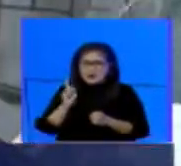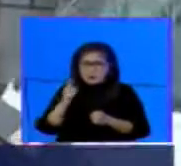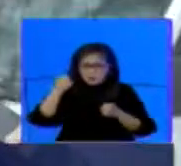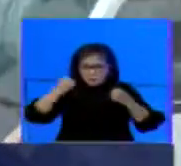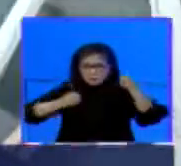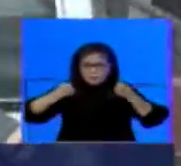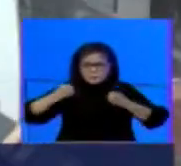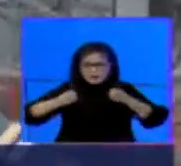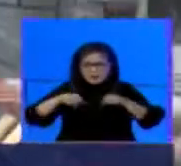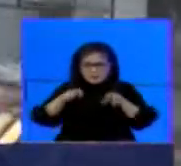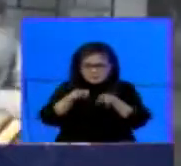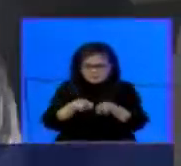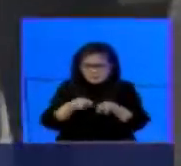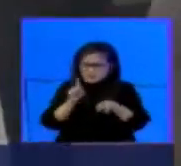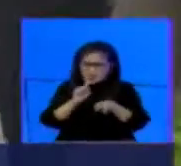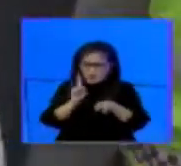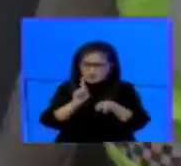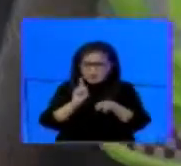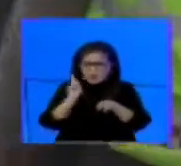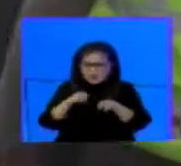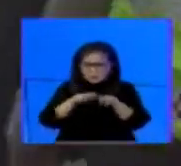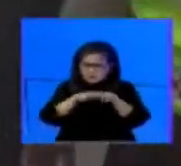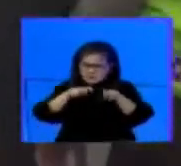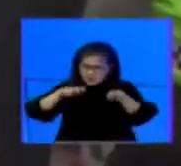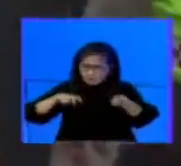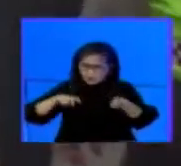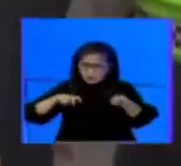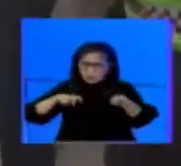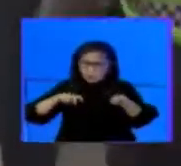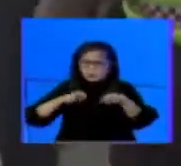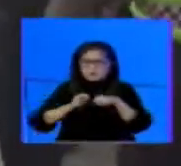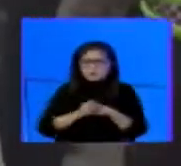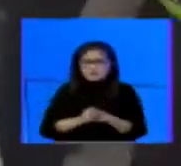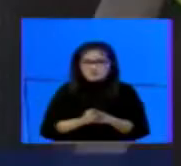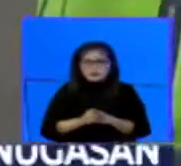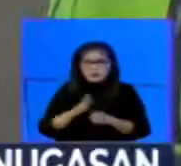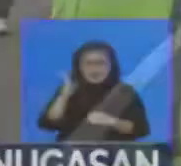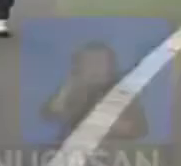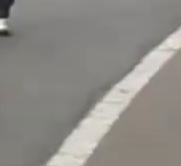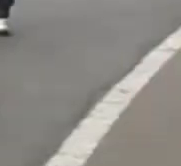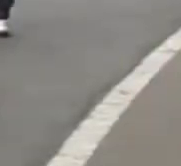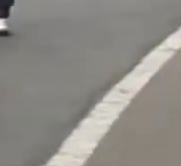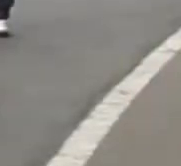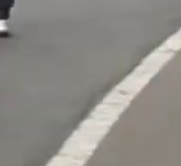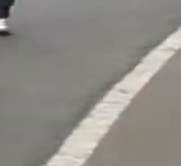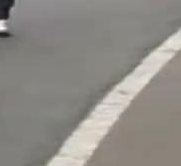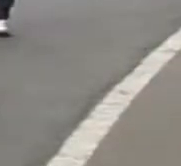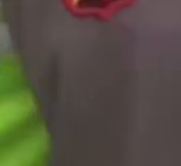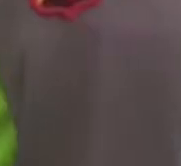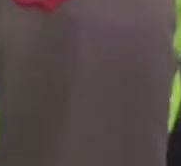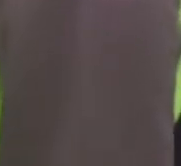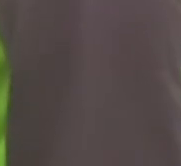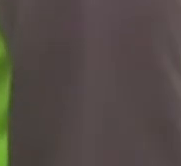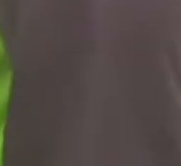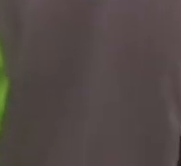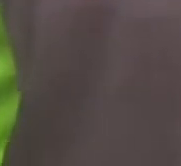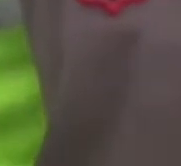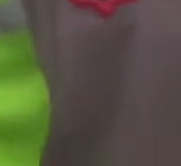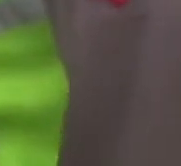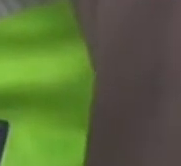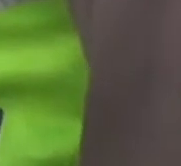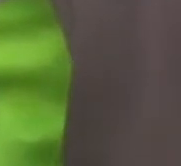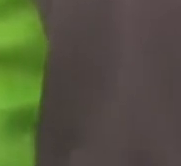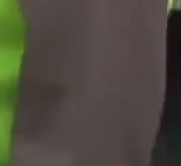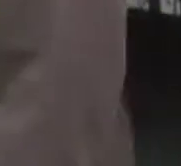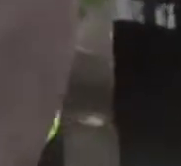tapi di tengah masyarakat masih hari pertama penerapan TSB di Surabaya Raya sejumlah pelanggaran masih